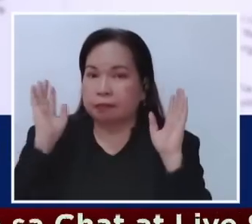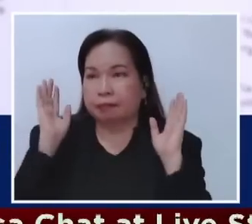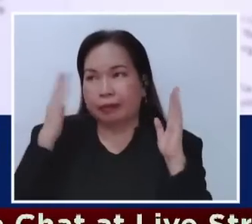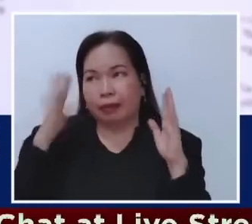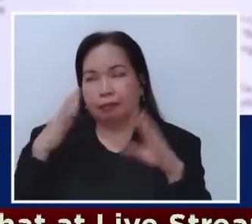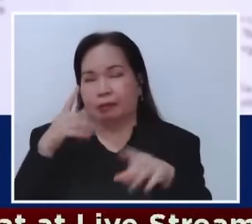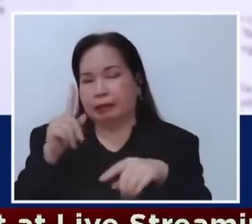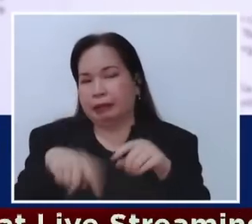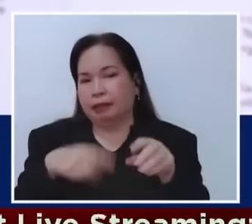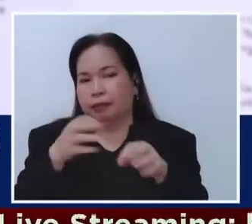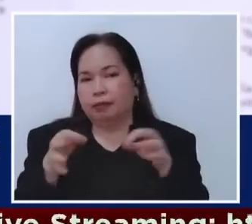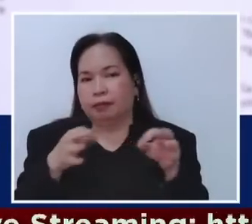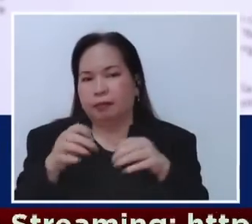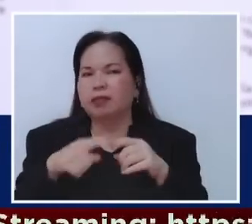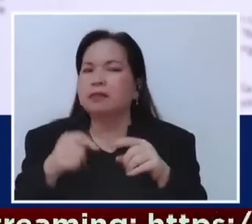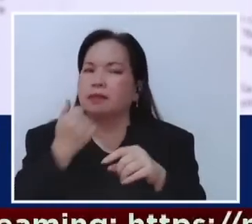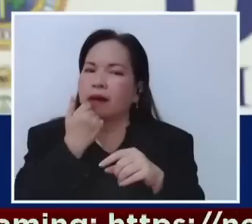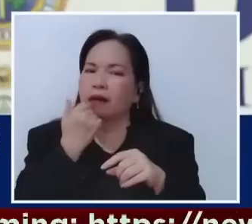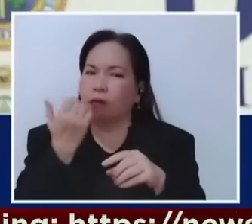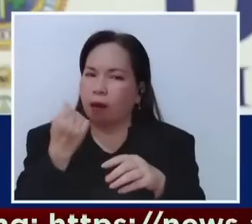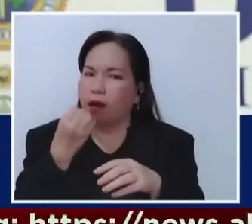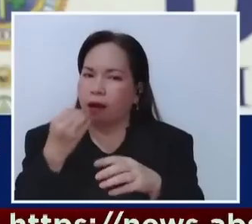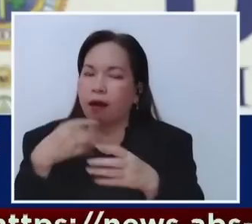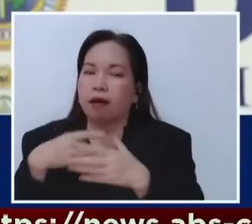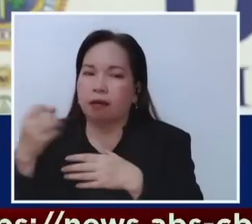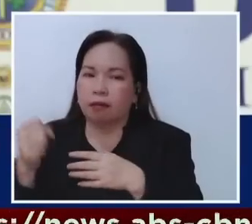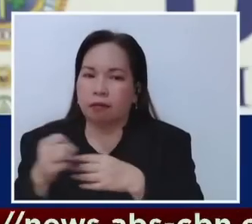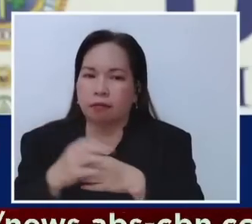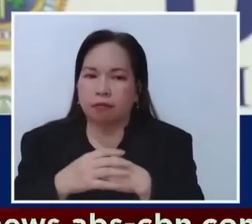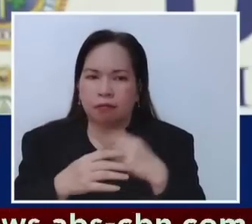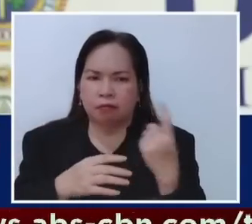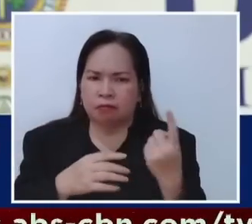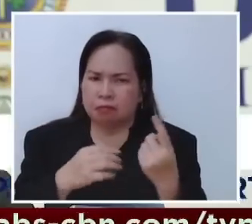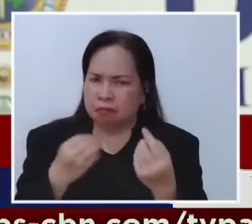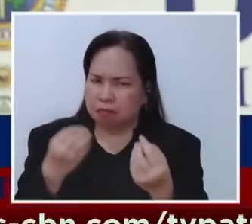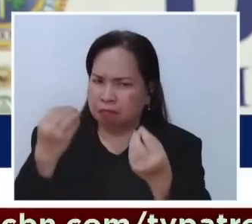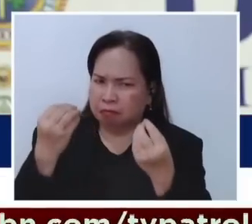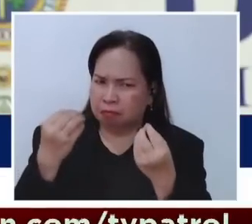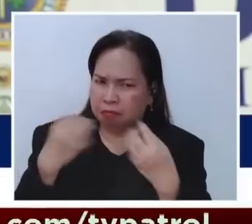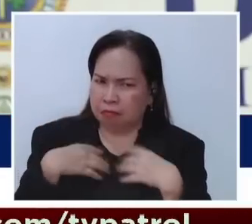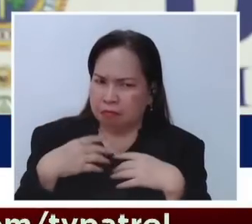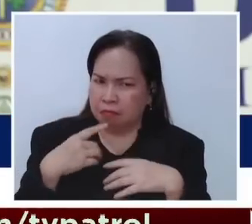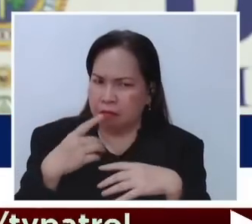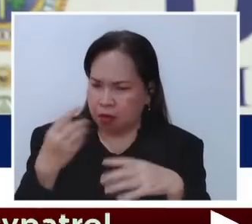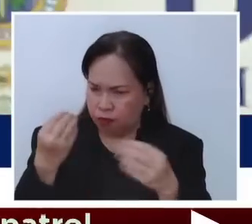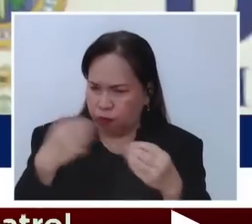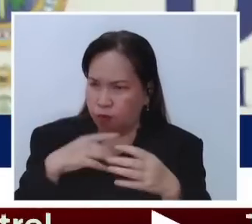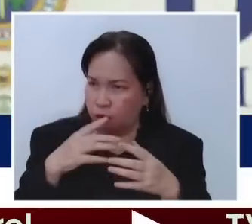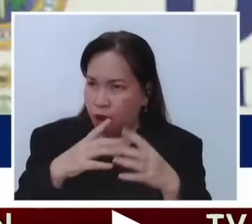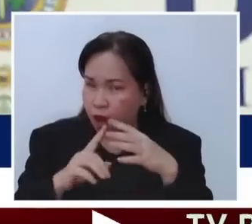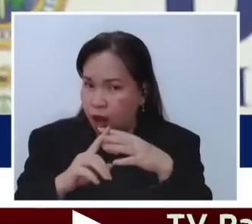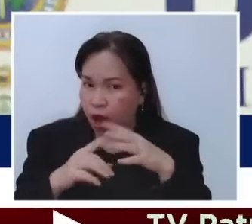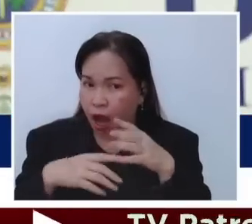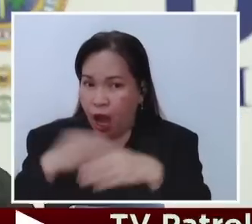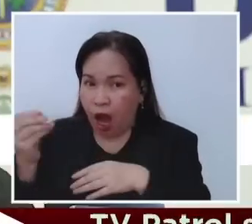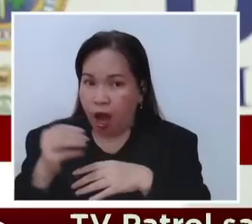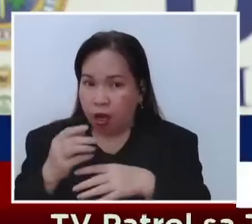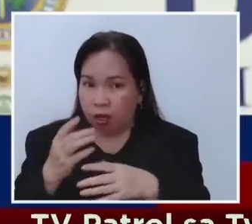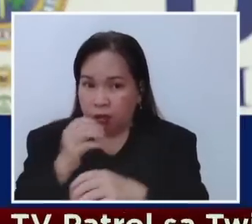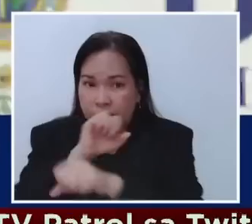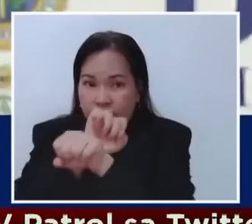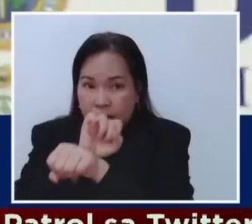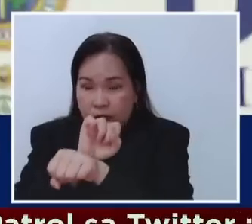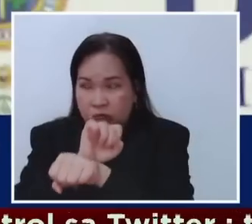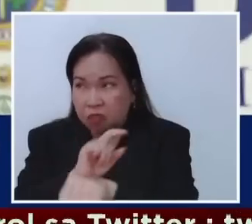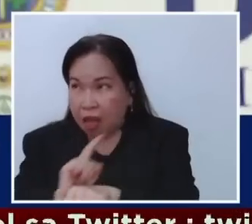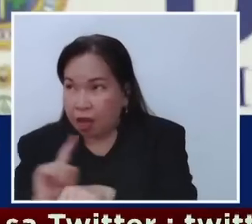which definitely mali talaga yon na kumakain sa labas. Wala pong na-report ng triptychet. So we can assume na hindi siya sanctioned